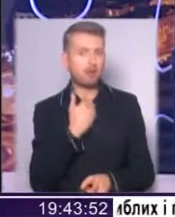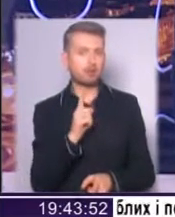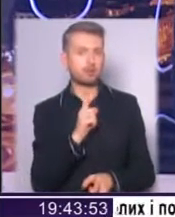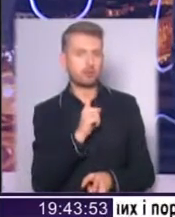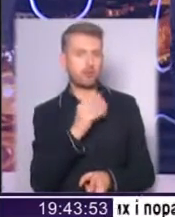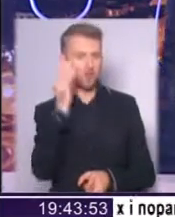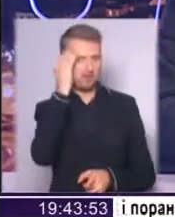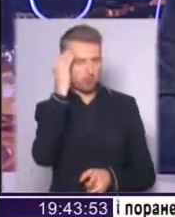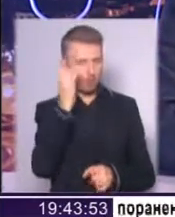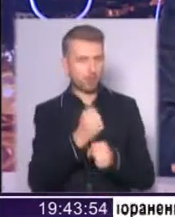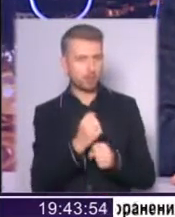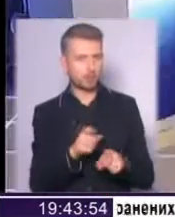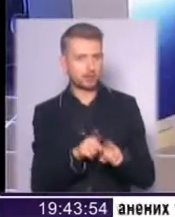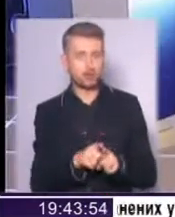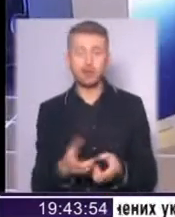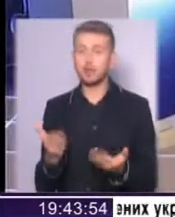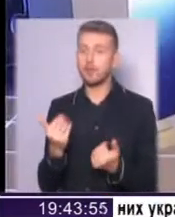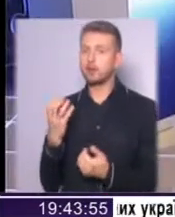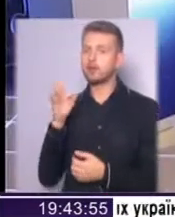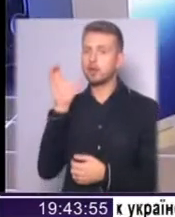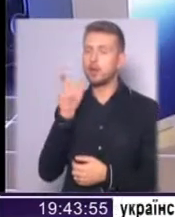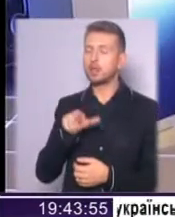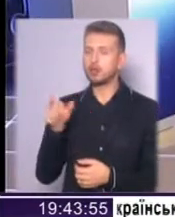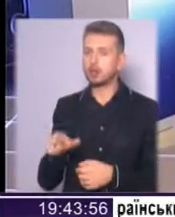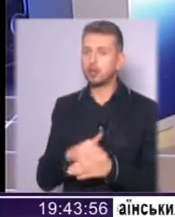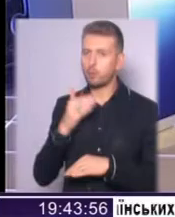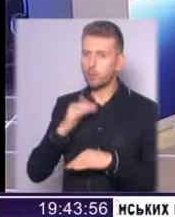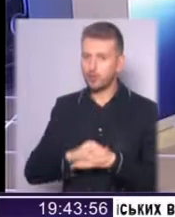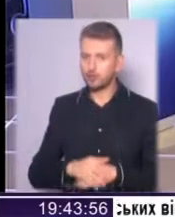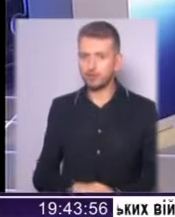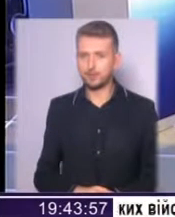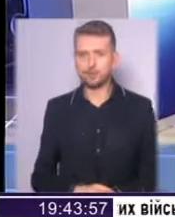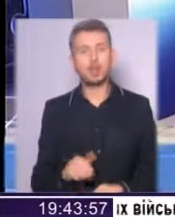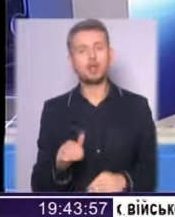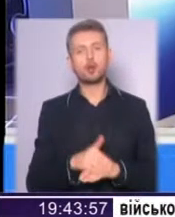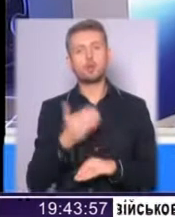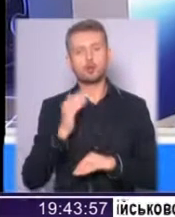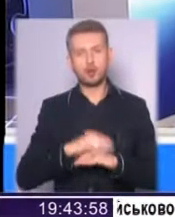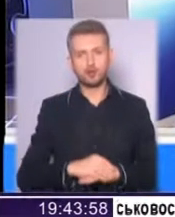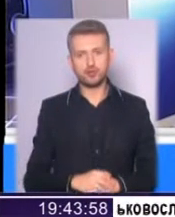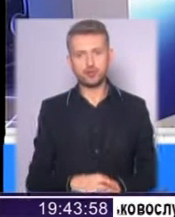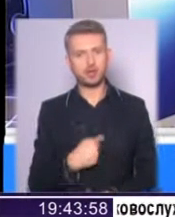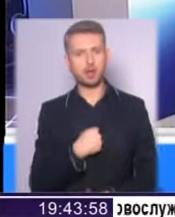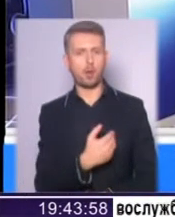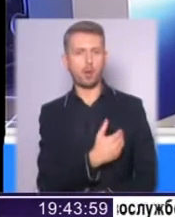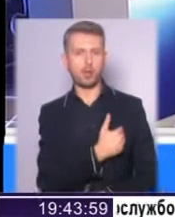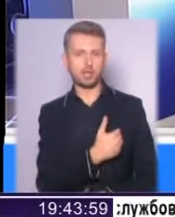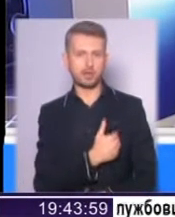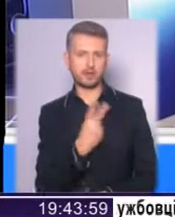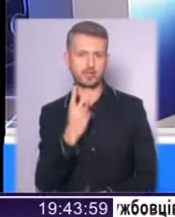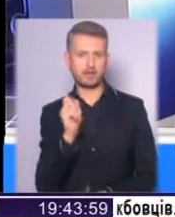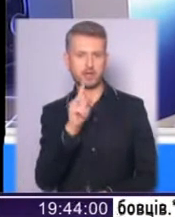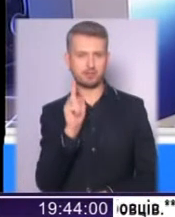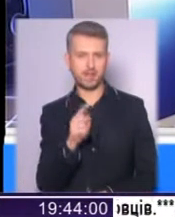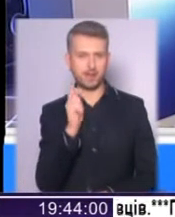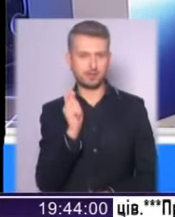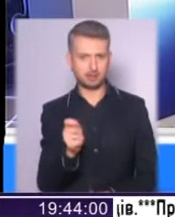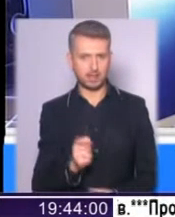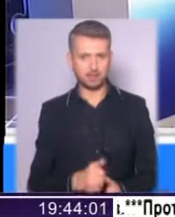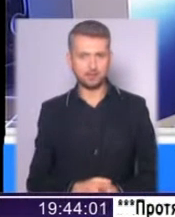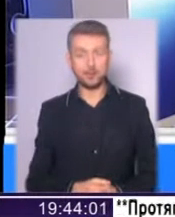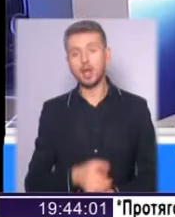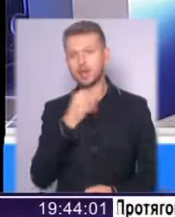чи звідки. А потім ще будуть виділяють гроші на запчастини звітам і присаджують нашу економіку якраз залежності від інших країн. Не розвивають